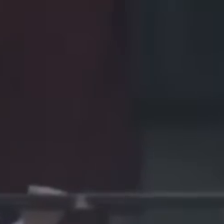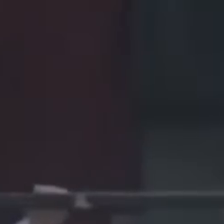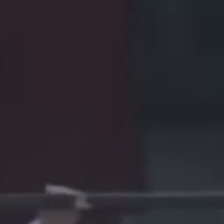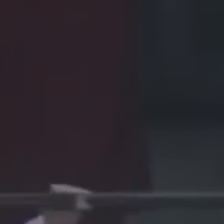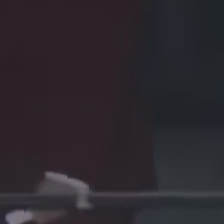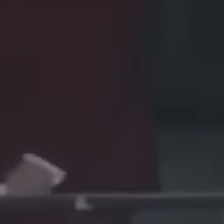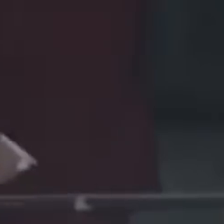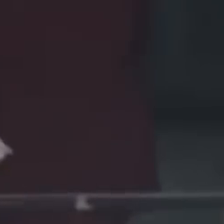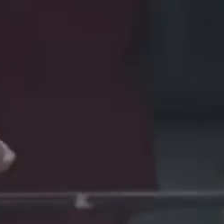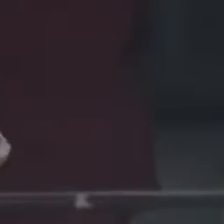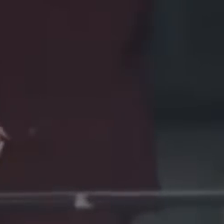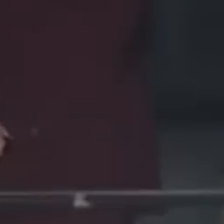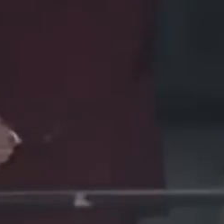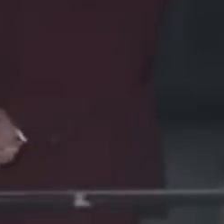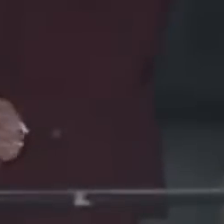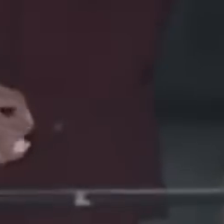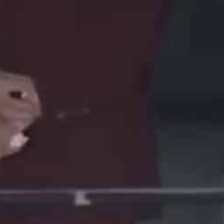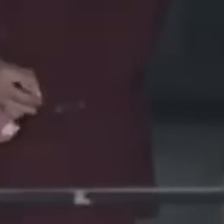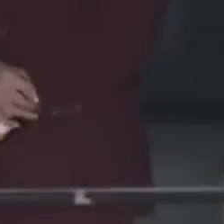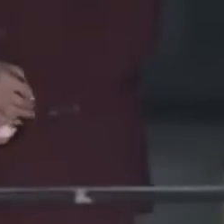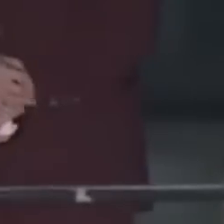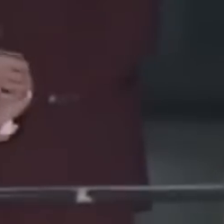Boşuna çekilmedi bunca